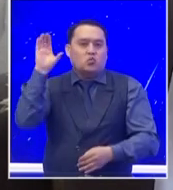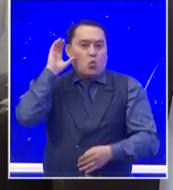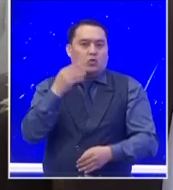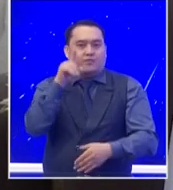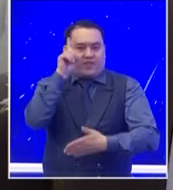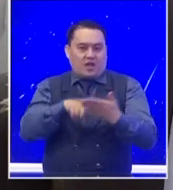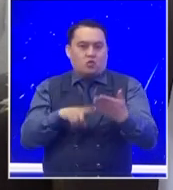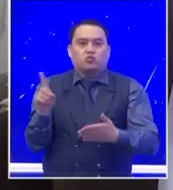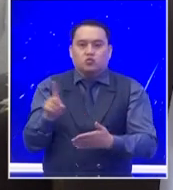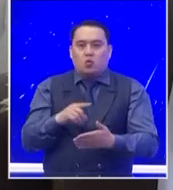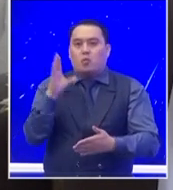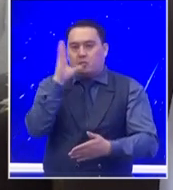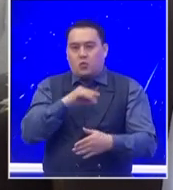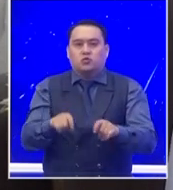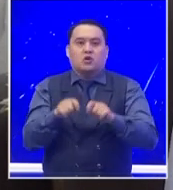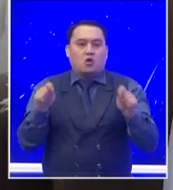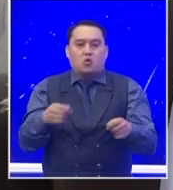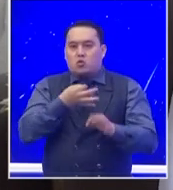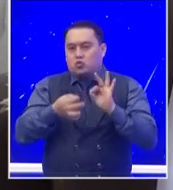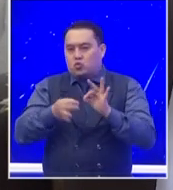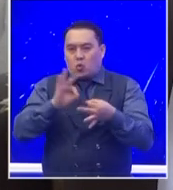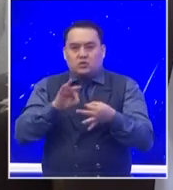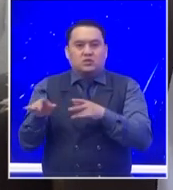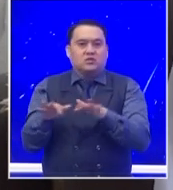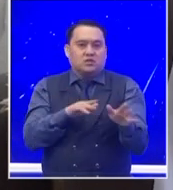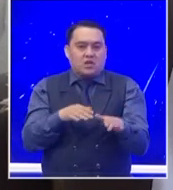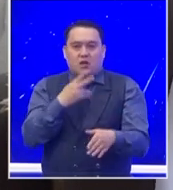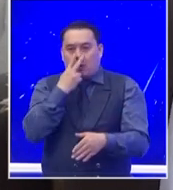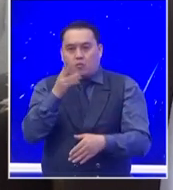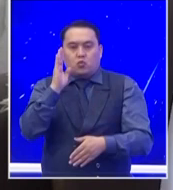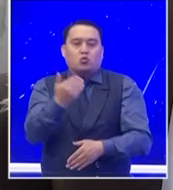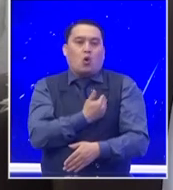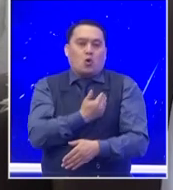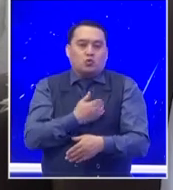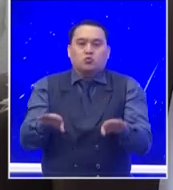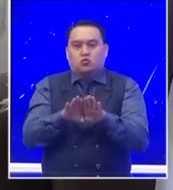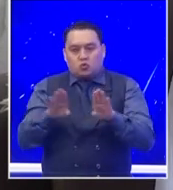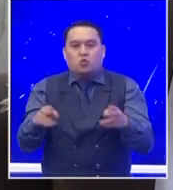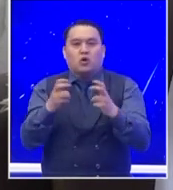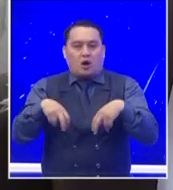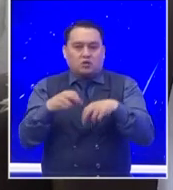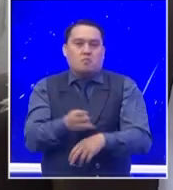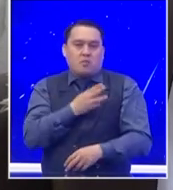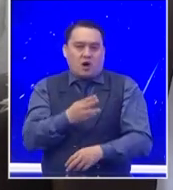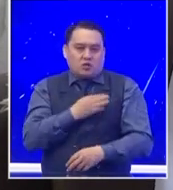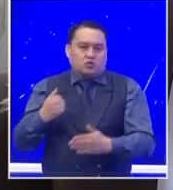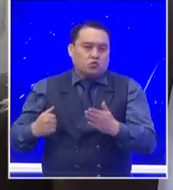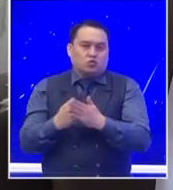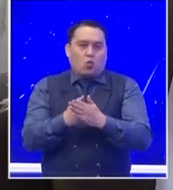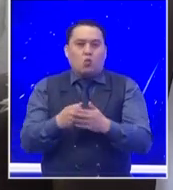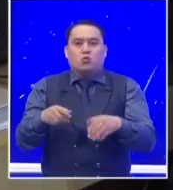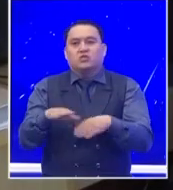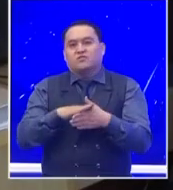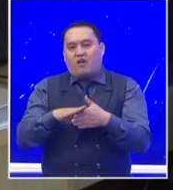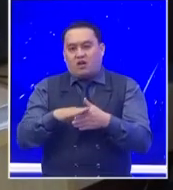и верю, что она сможет раскрыть любое сложное дело. Глядя на нее, я в будущем хочу стать следователем. Я хочу пожелать ей дорасти до высокого